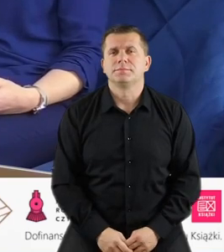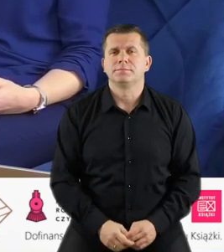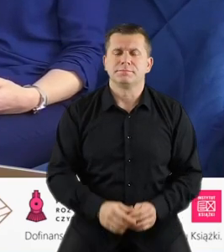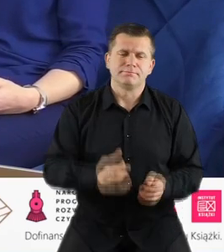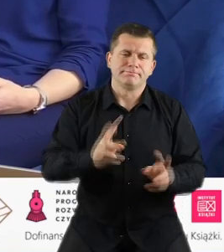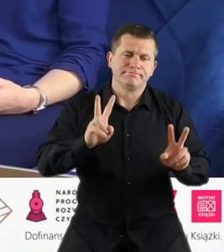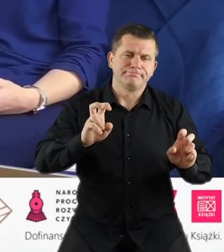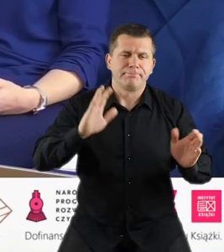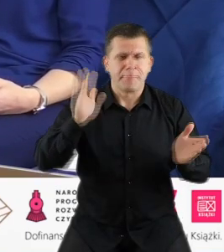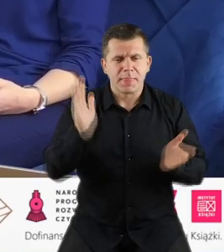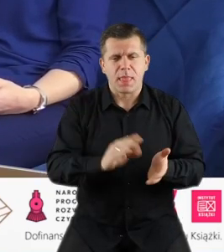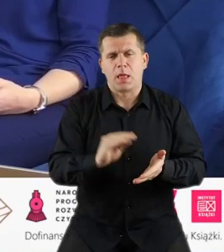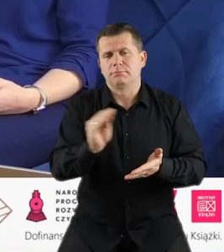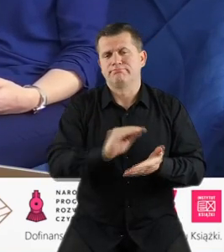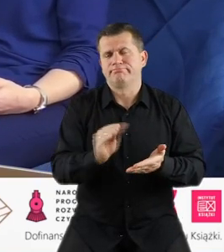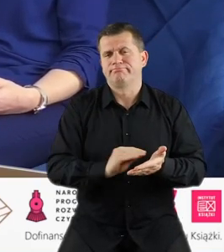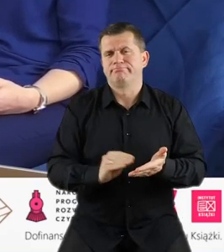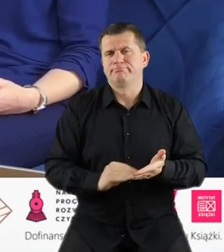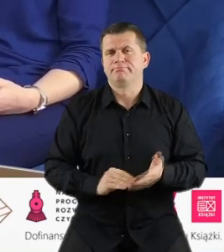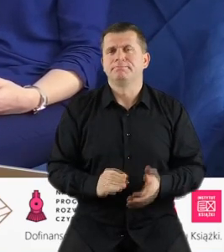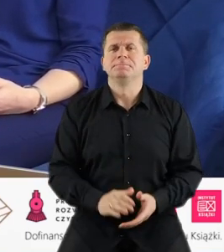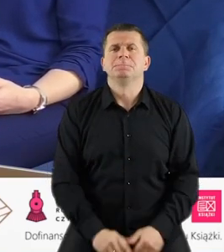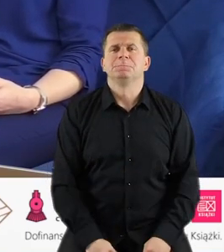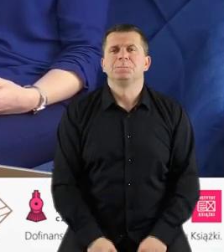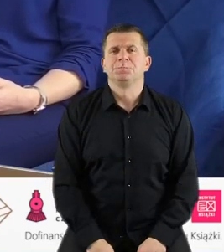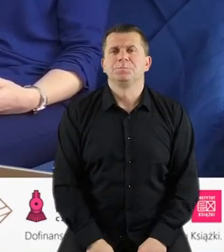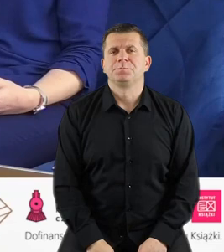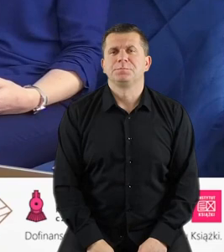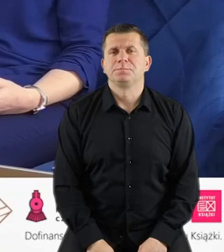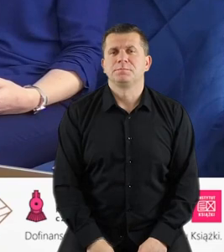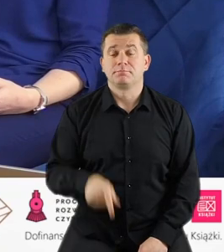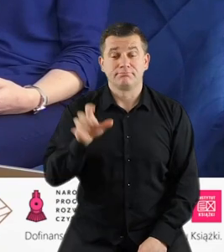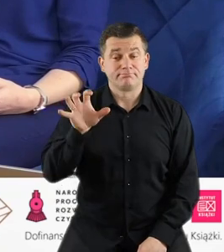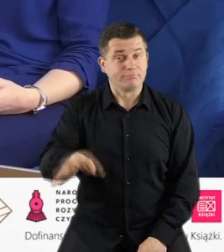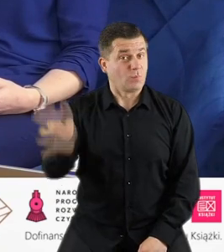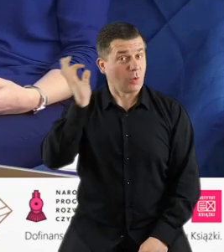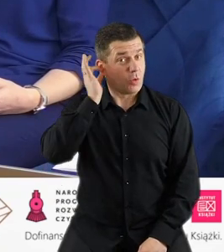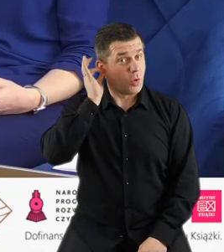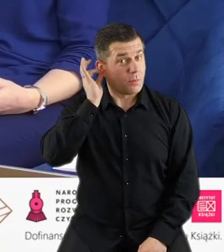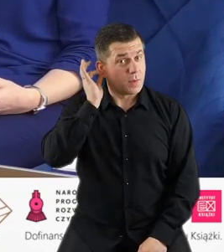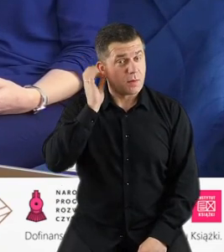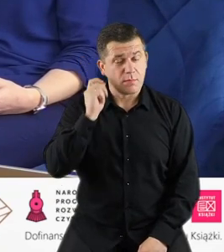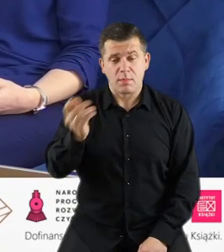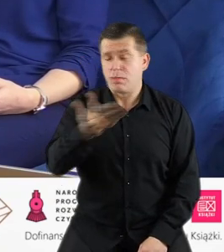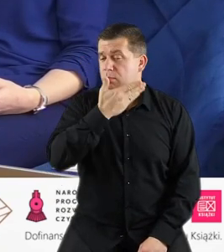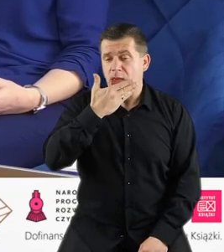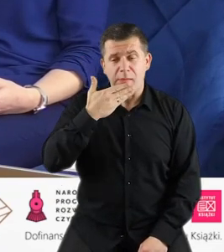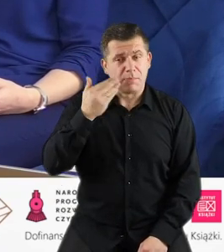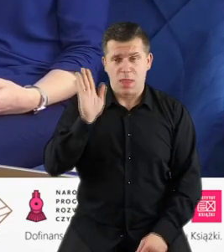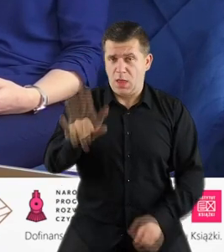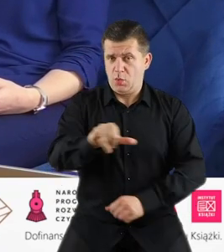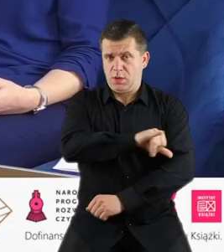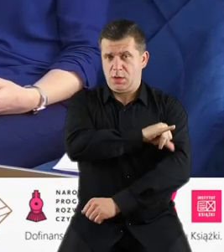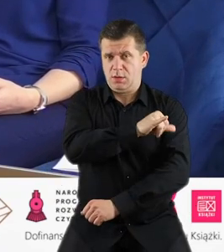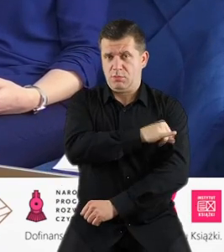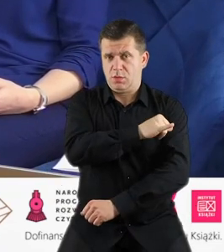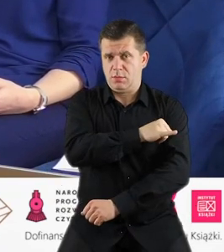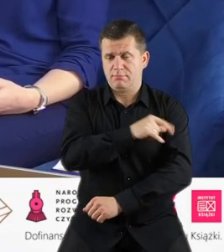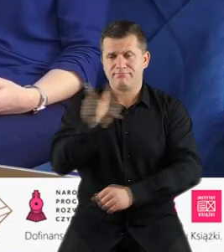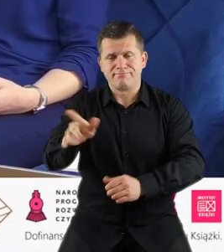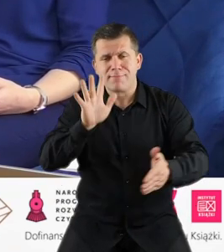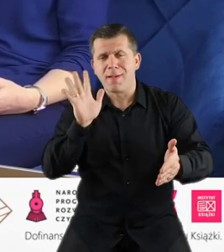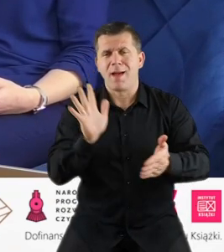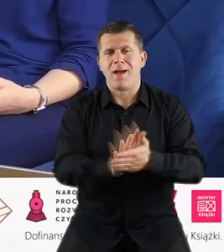jakieś mniejsze formy, z których właśnie kobiety nie miały imion.